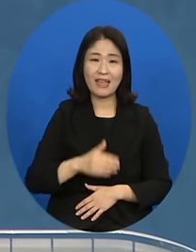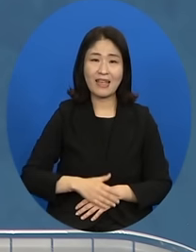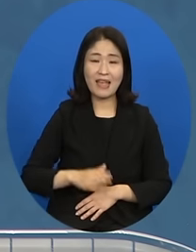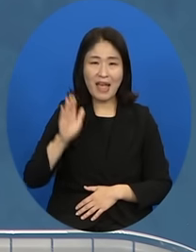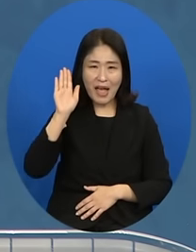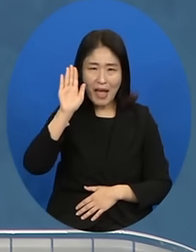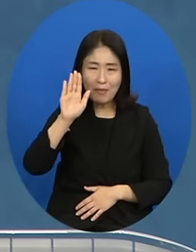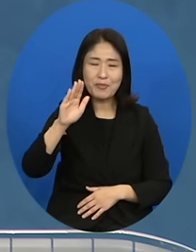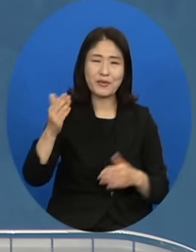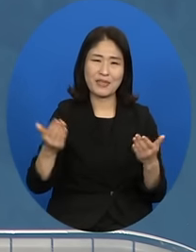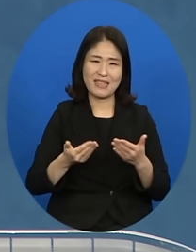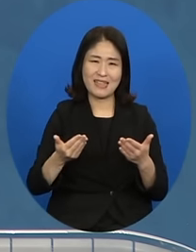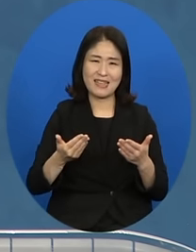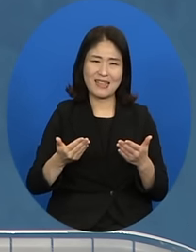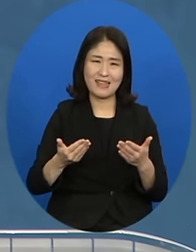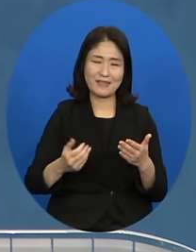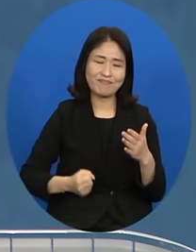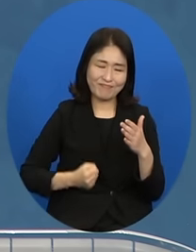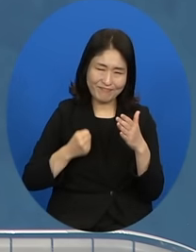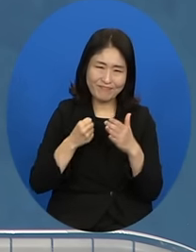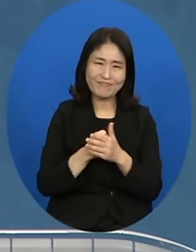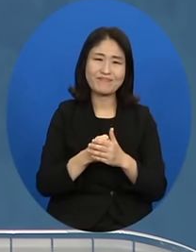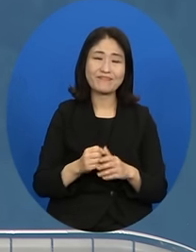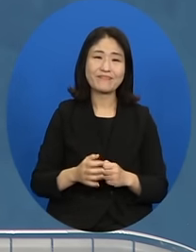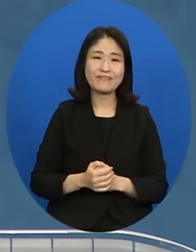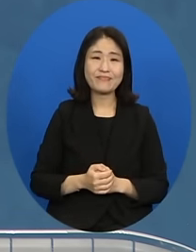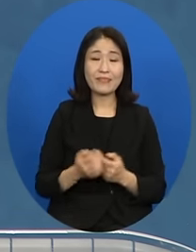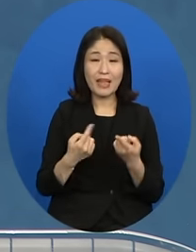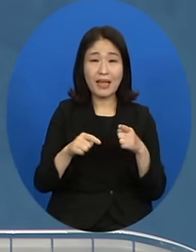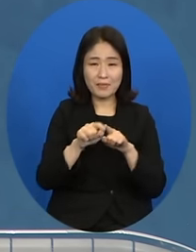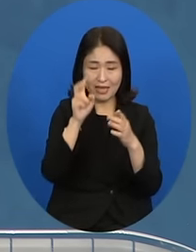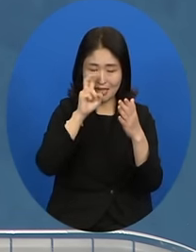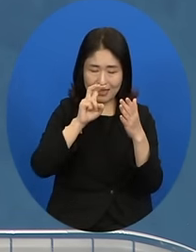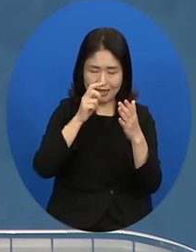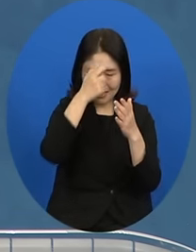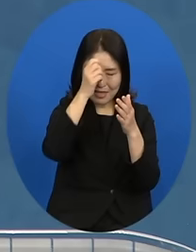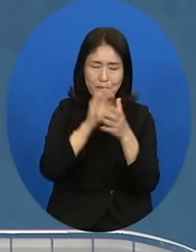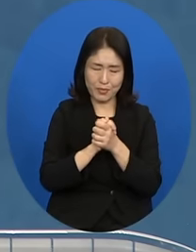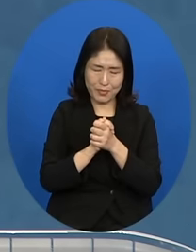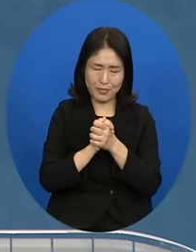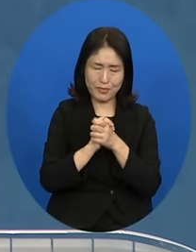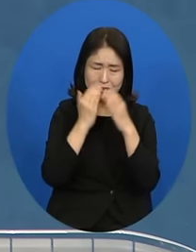앞으로 사역하도록 하겠습니다. 이 시간에 우리 함께 기도하겠습니다.